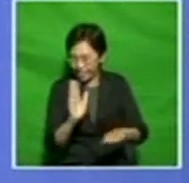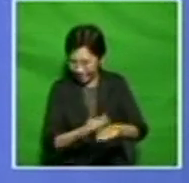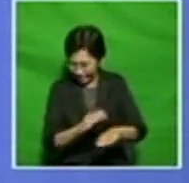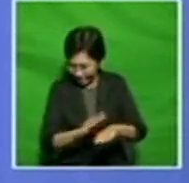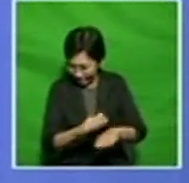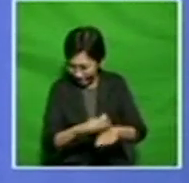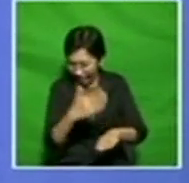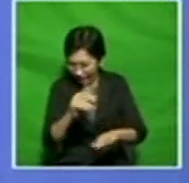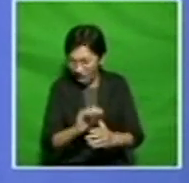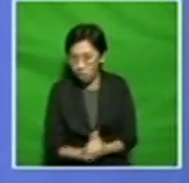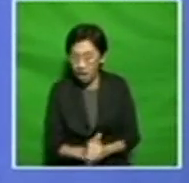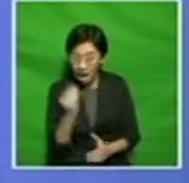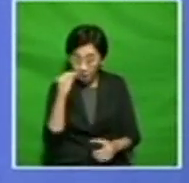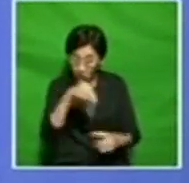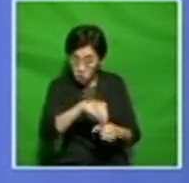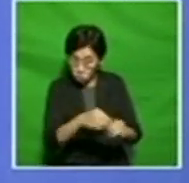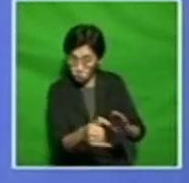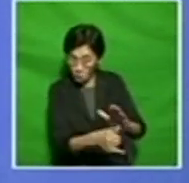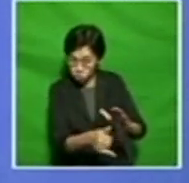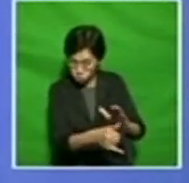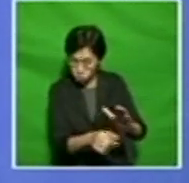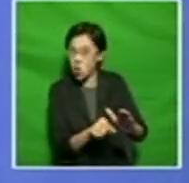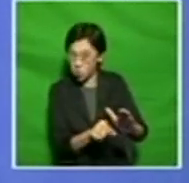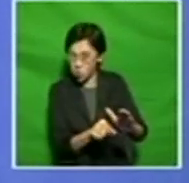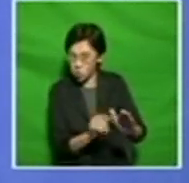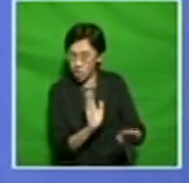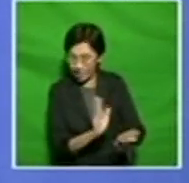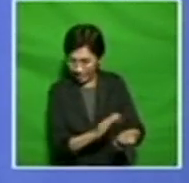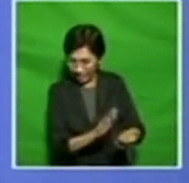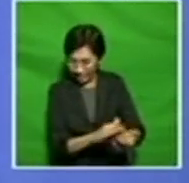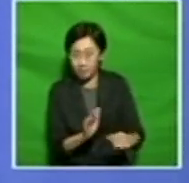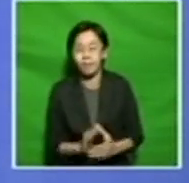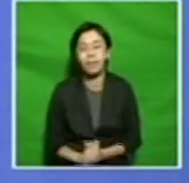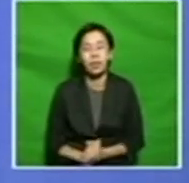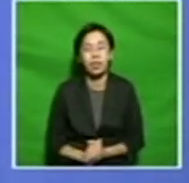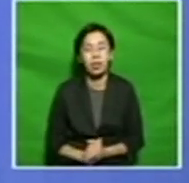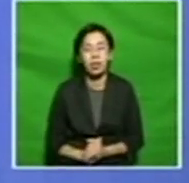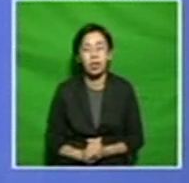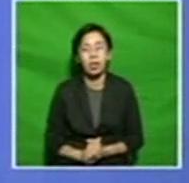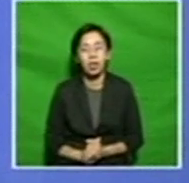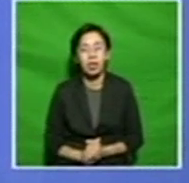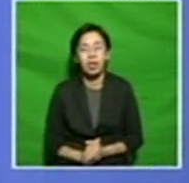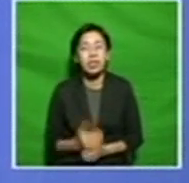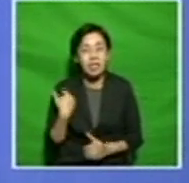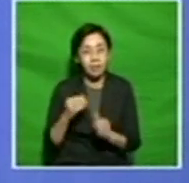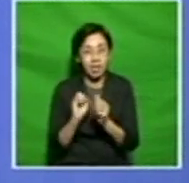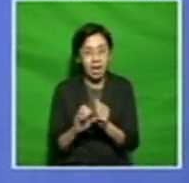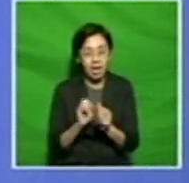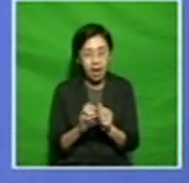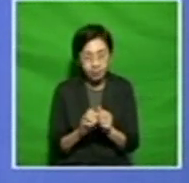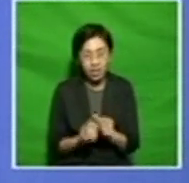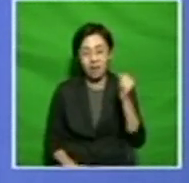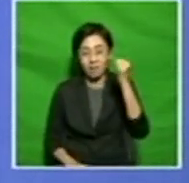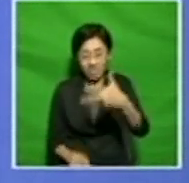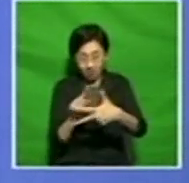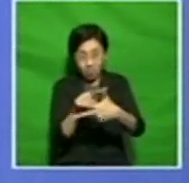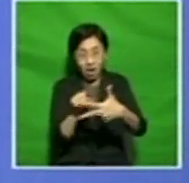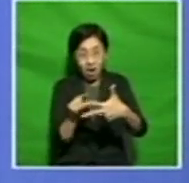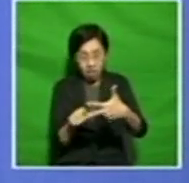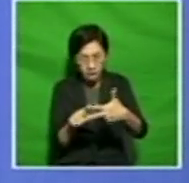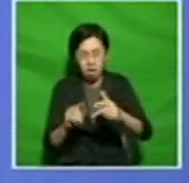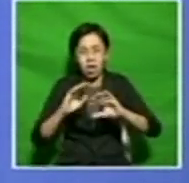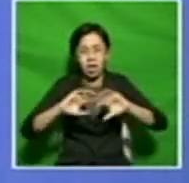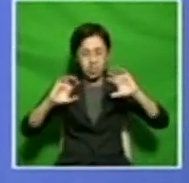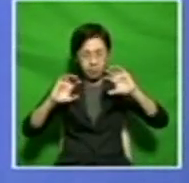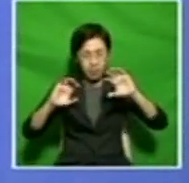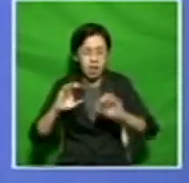นแต่ขณะเดียวกันคำแนะนำก็ได้บอกว่าบุคคล3ประเภทต่อไปนี้เป็นบุคคลที่ทางการ